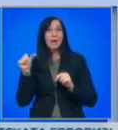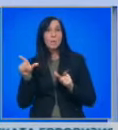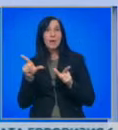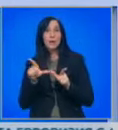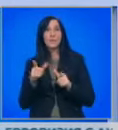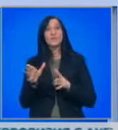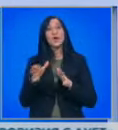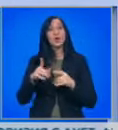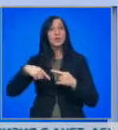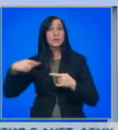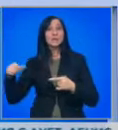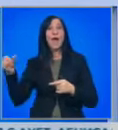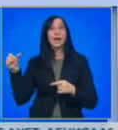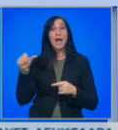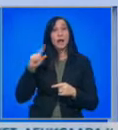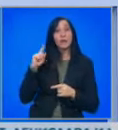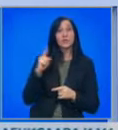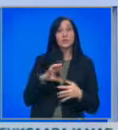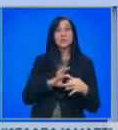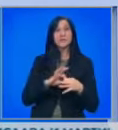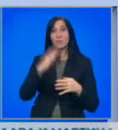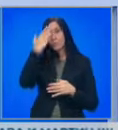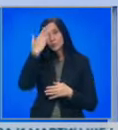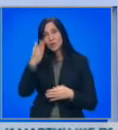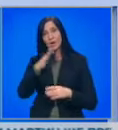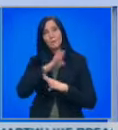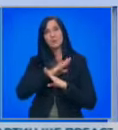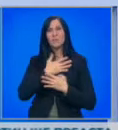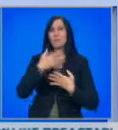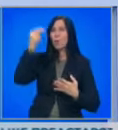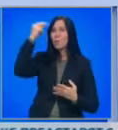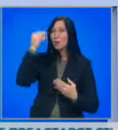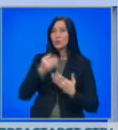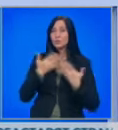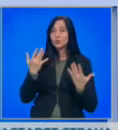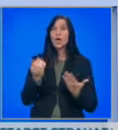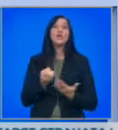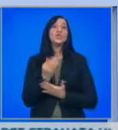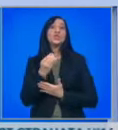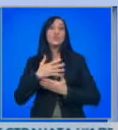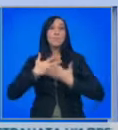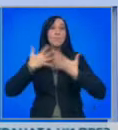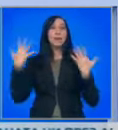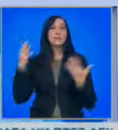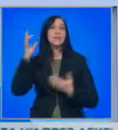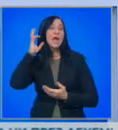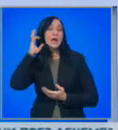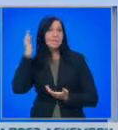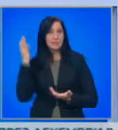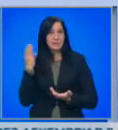традиция Архангелов ден се свързва с почита към мъртвите. Много българи празнуват обаче честит празник на имениците.